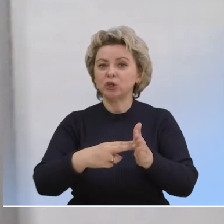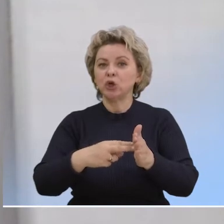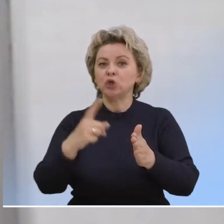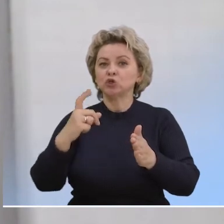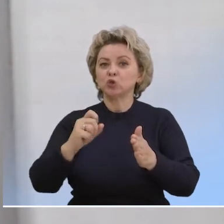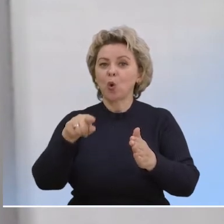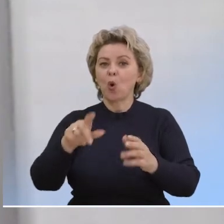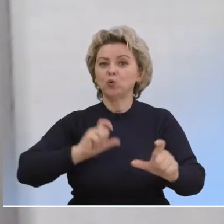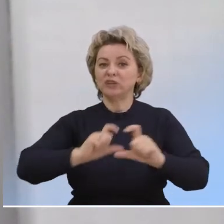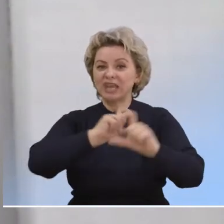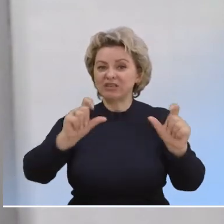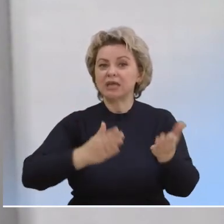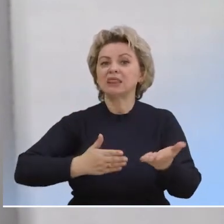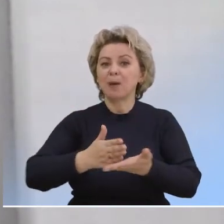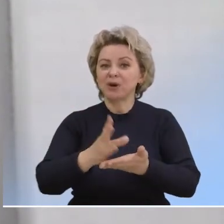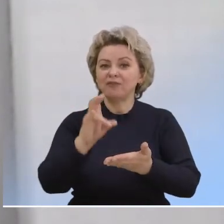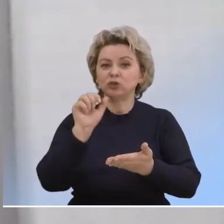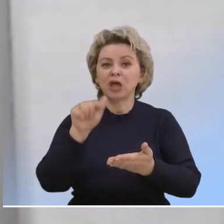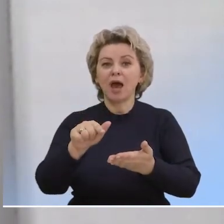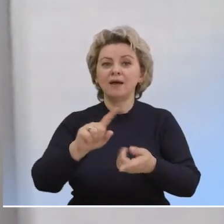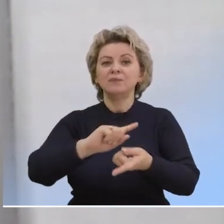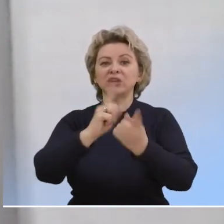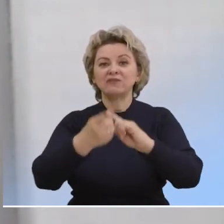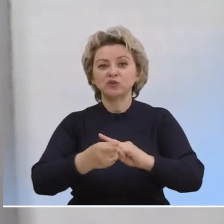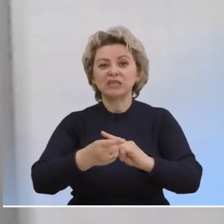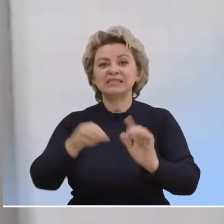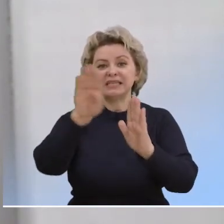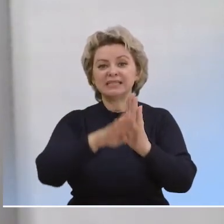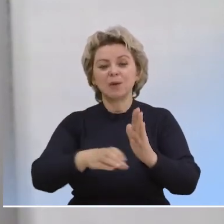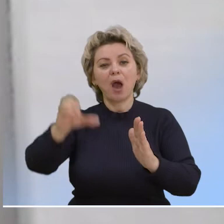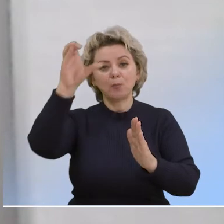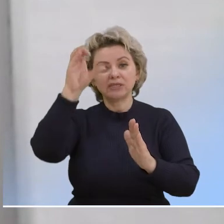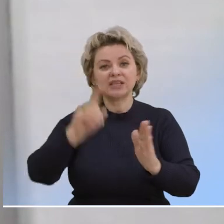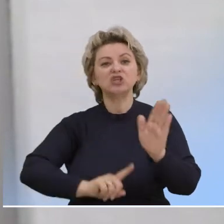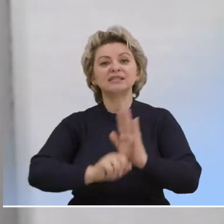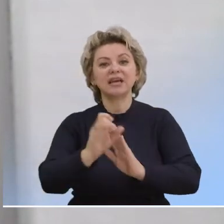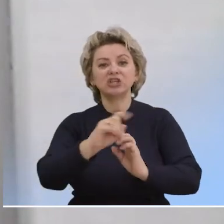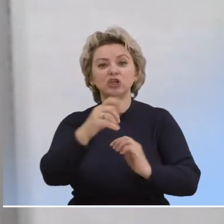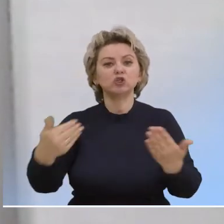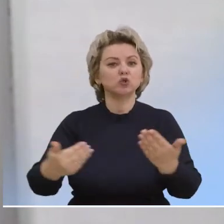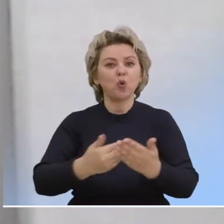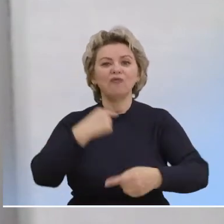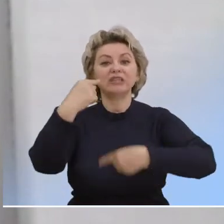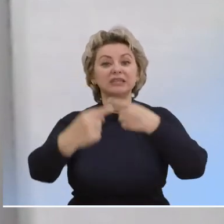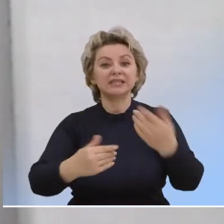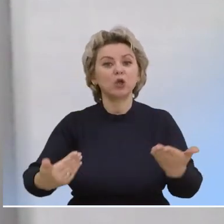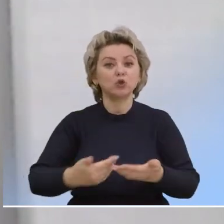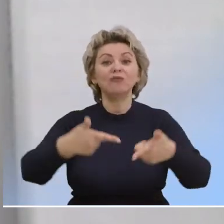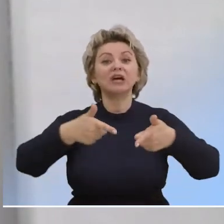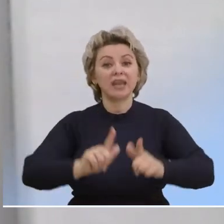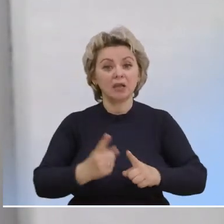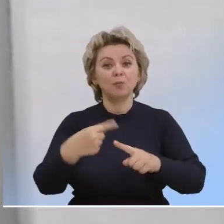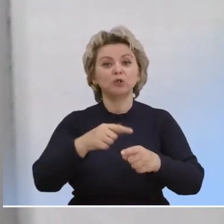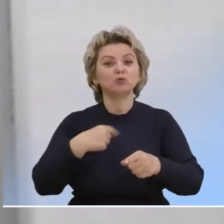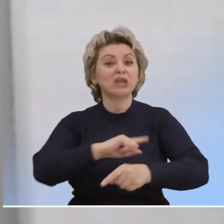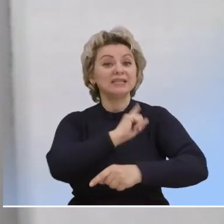«Цифровой университет», направленный на трансформацию системы образования, исходя из новых тенденций и новых реалий.